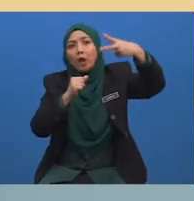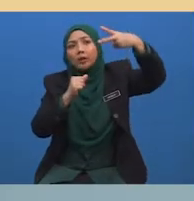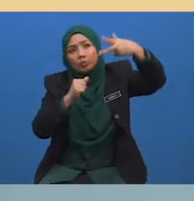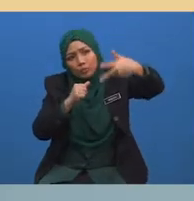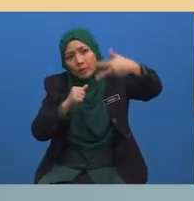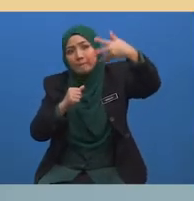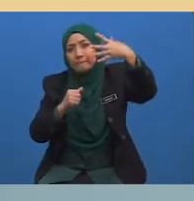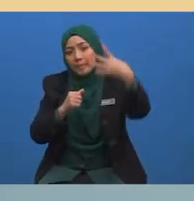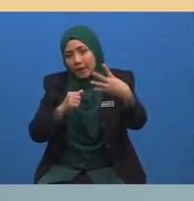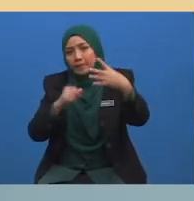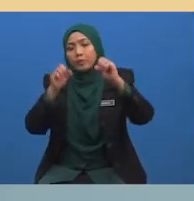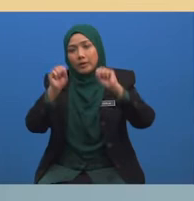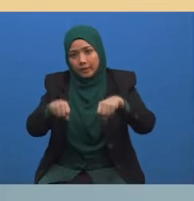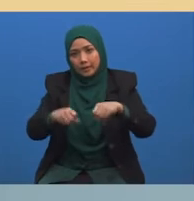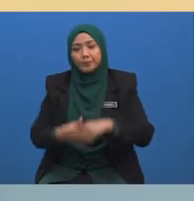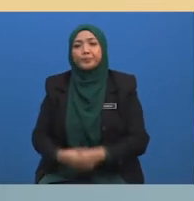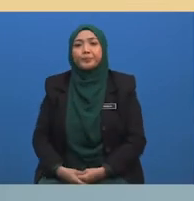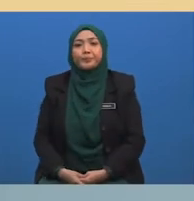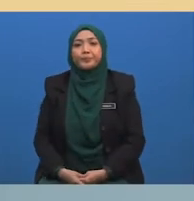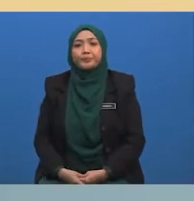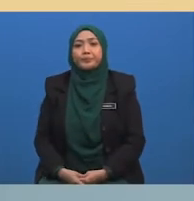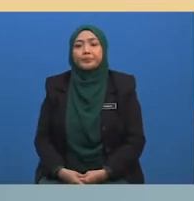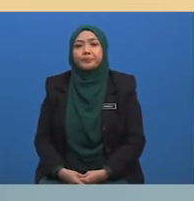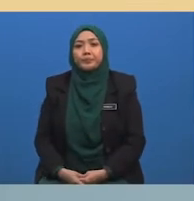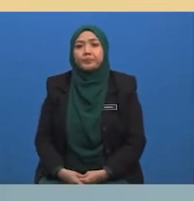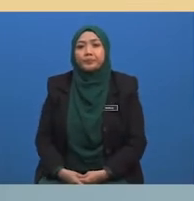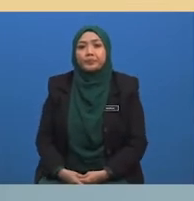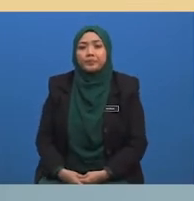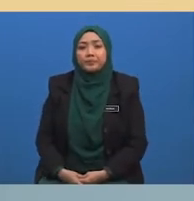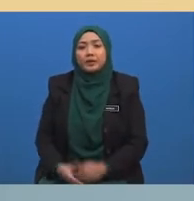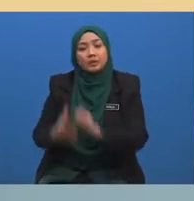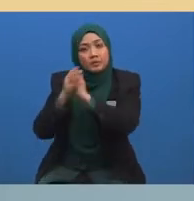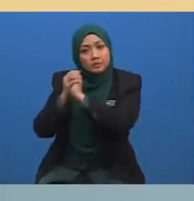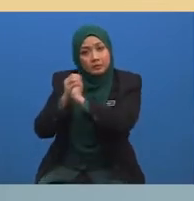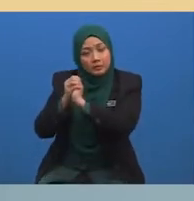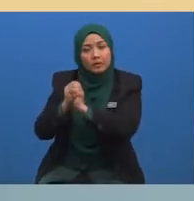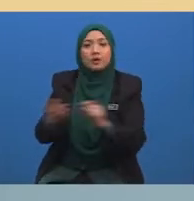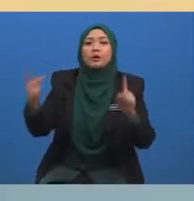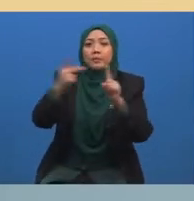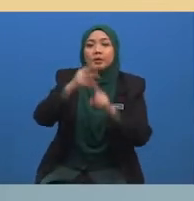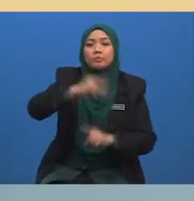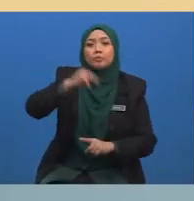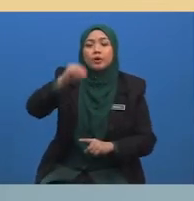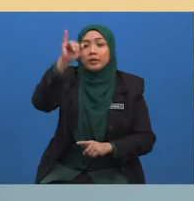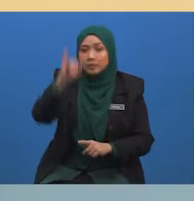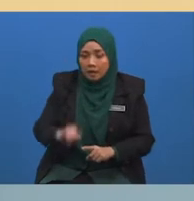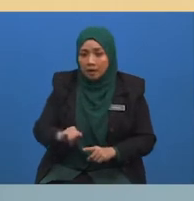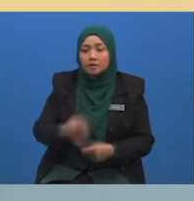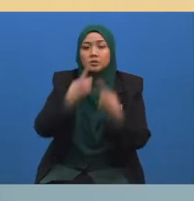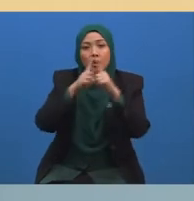Syabas cikgu ucapkan kepada yang berjaya menjawab soalan yang ketiga dengan tepat